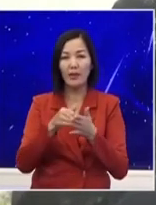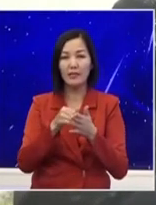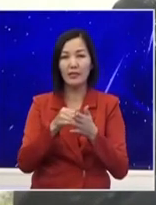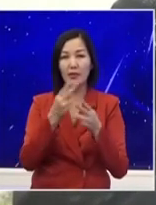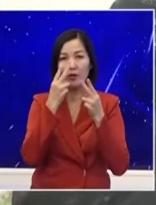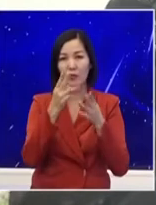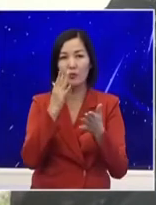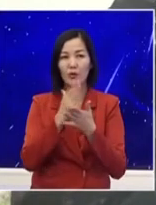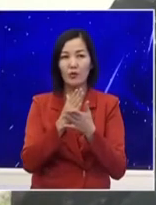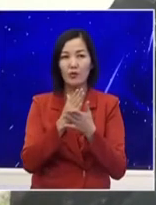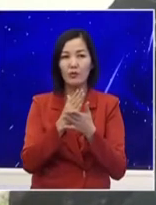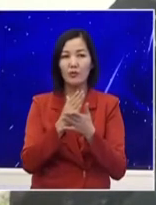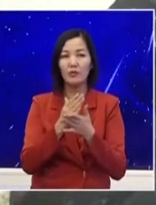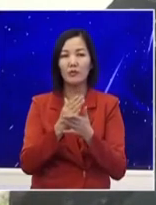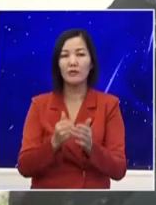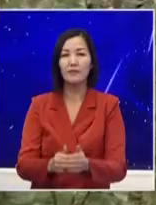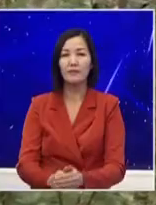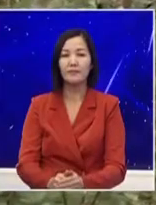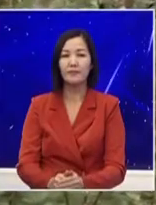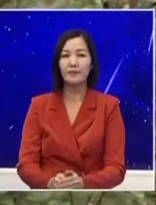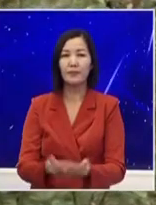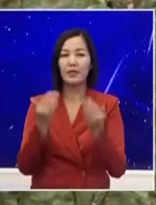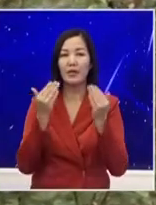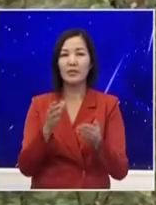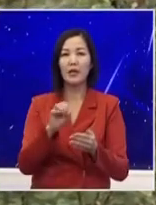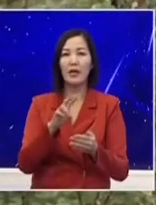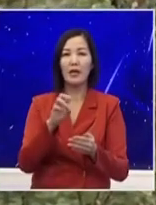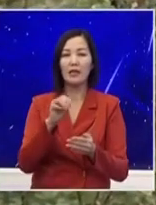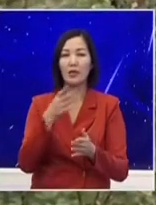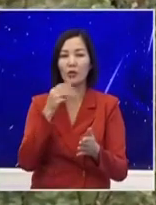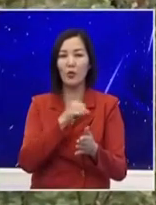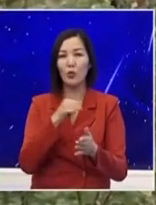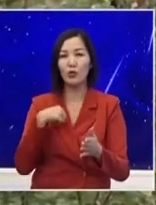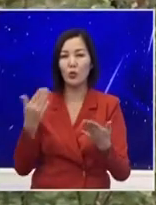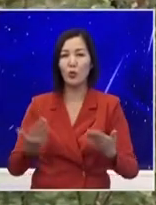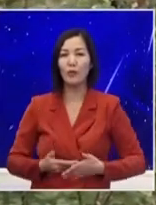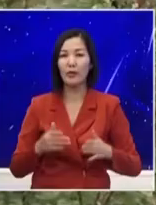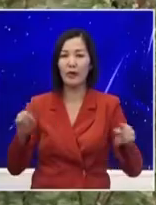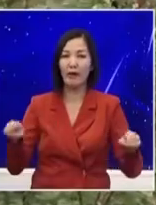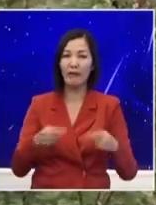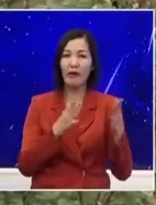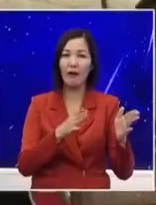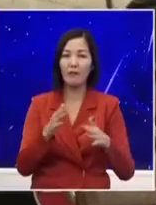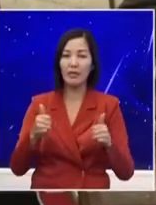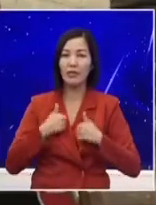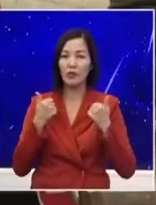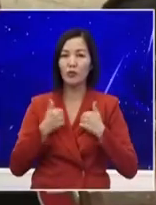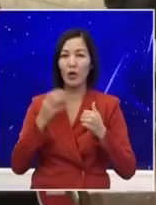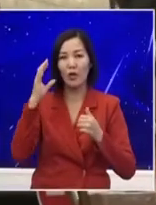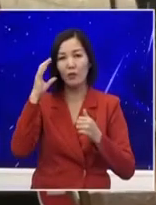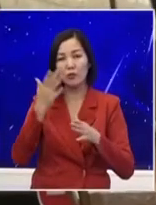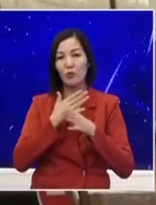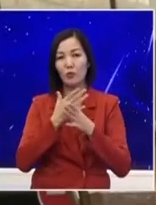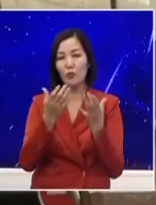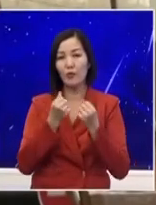айтып отырғанымды айтқызбай-ақ түсінген боларсыздар. Қазір Александр өз өмірін қайта қалпына келтіруге тырысуда, тіпті психологтың да көмегіне